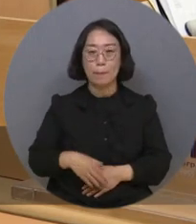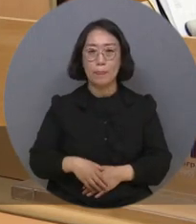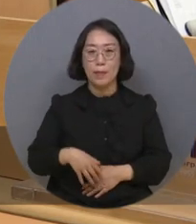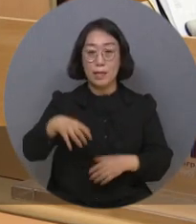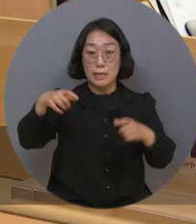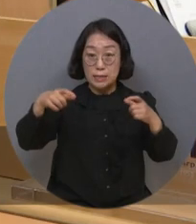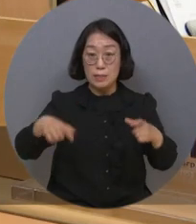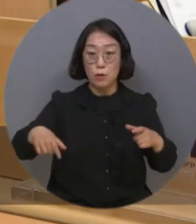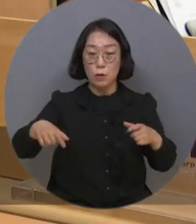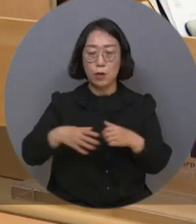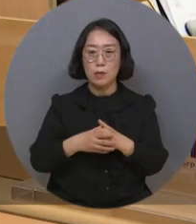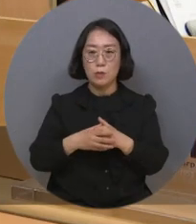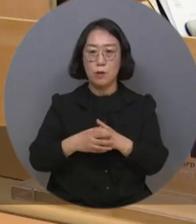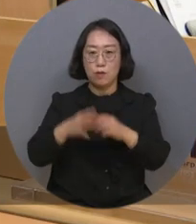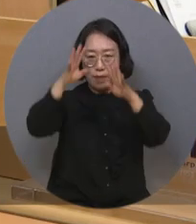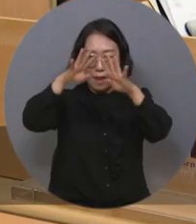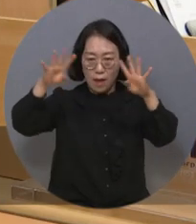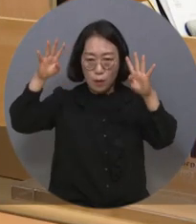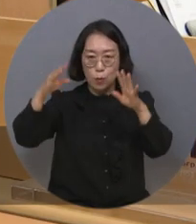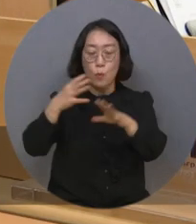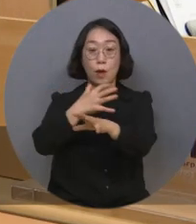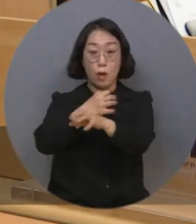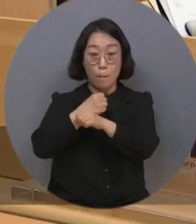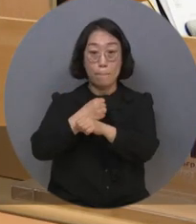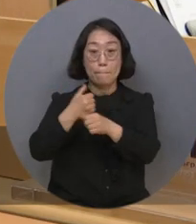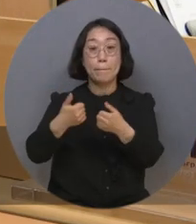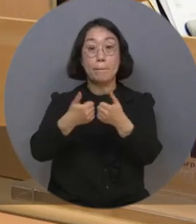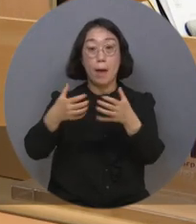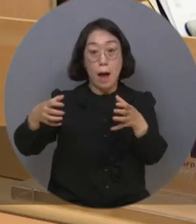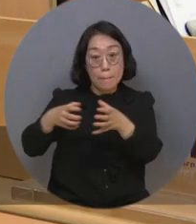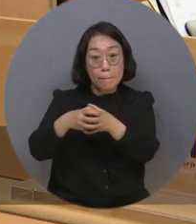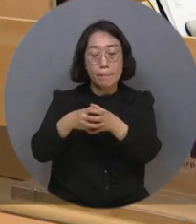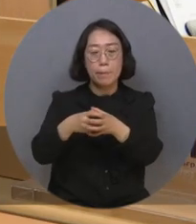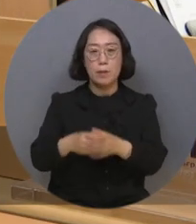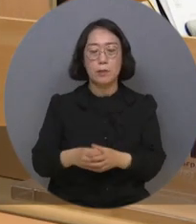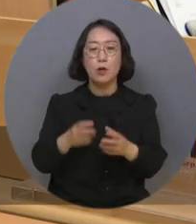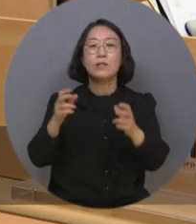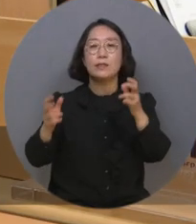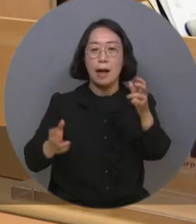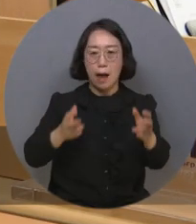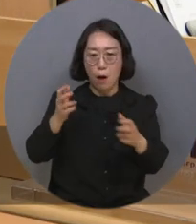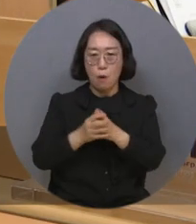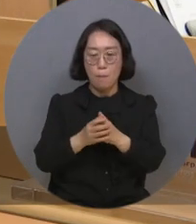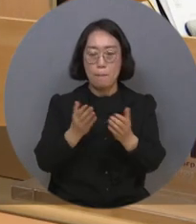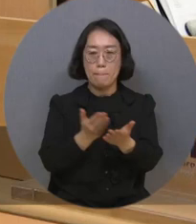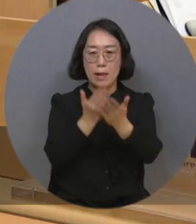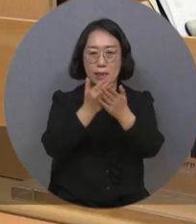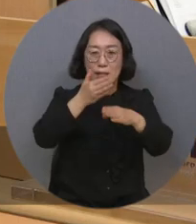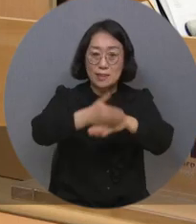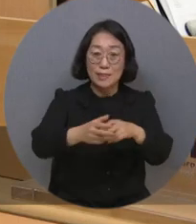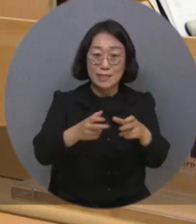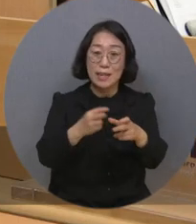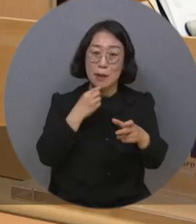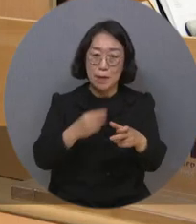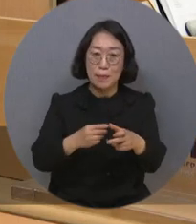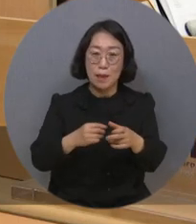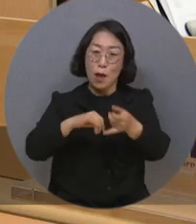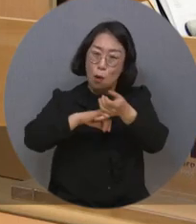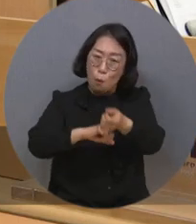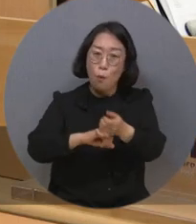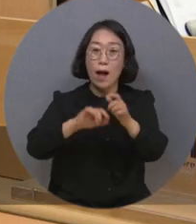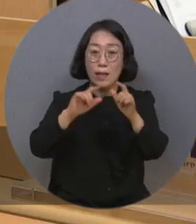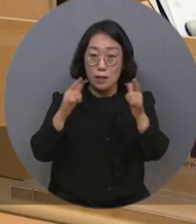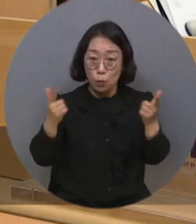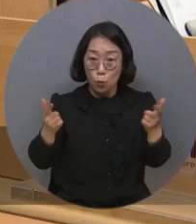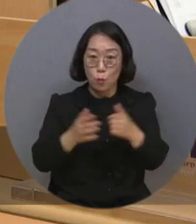서초구에서 고대하고 협약해서 이제 하는 사업은 꼭 발달장애인으로만 한정하고 있진 않고요. 저희가